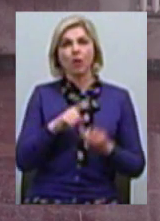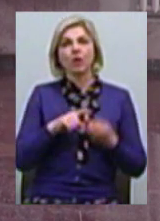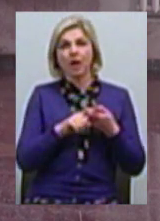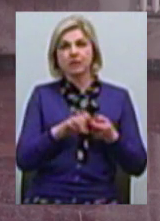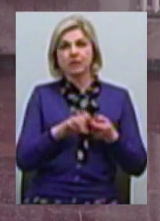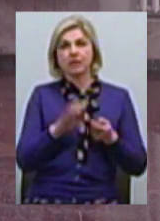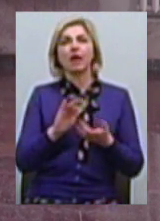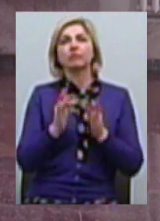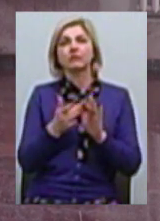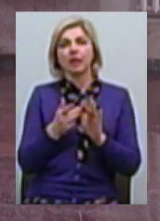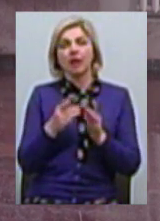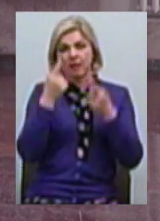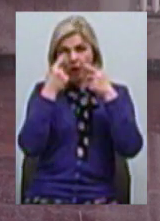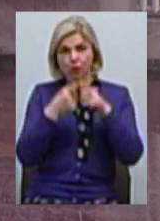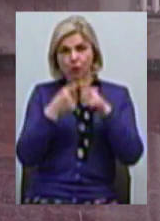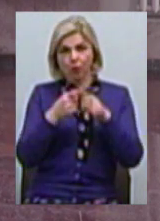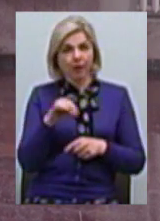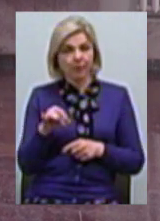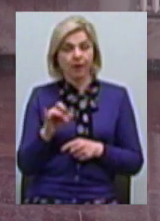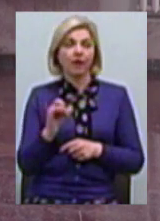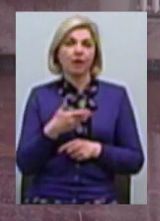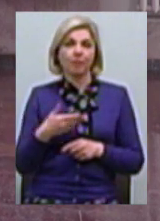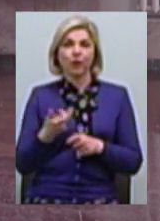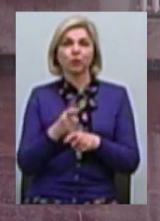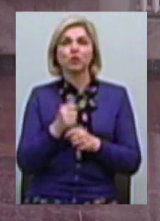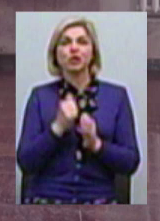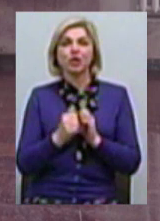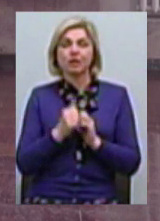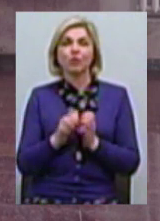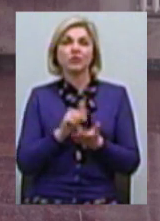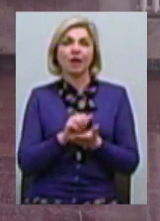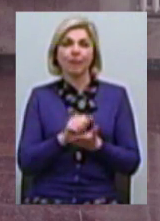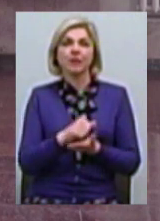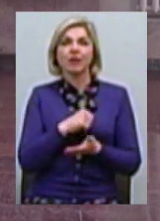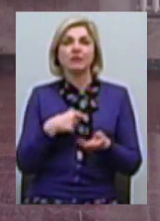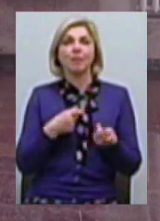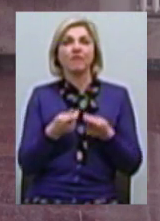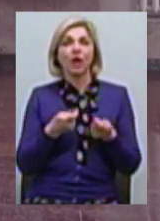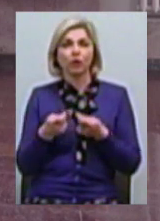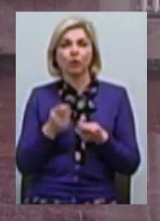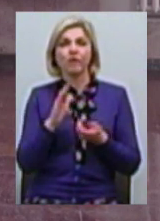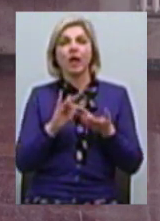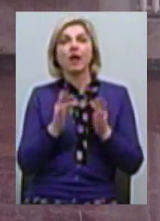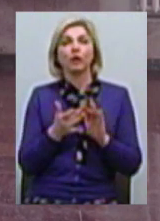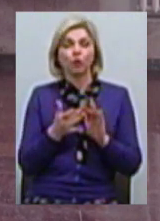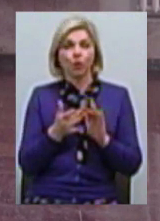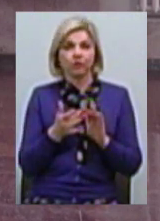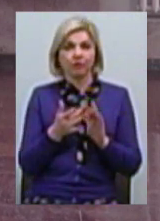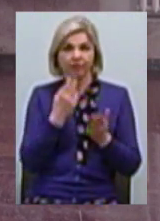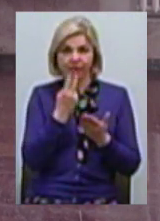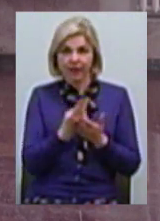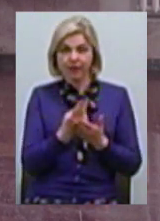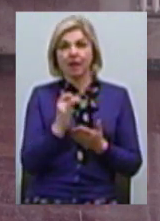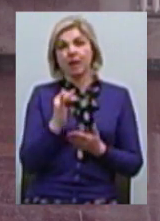з IT-технологіями, ми дуже часто займаємося самоврядуванням в електронному вигляді.